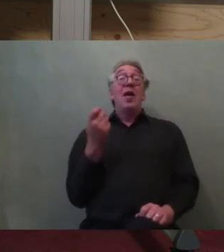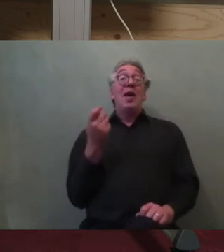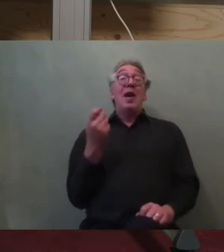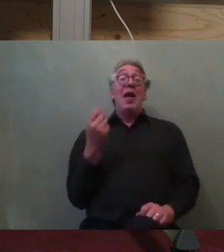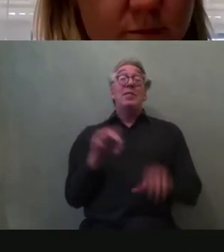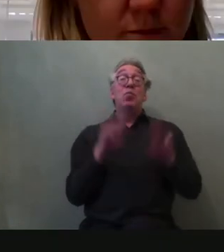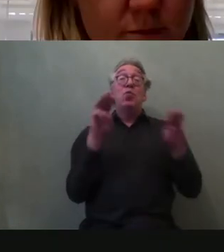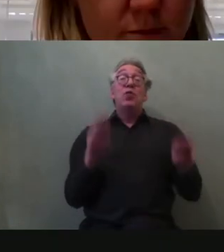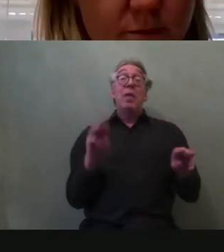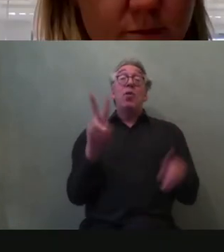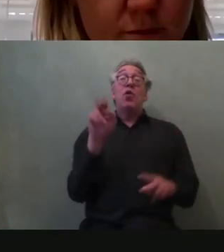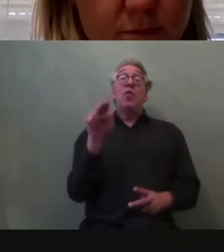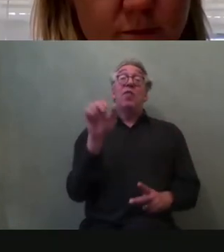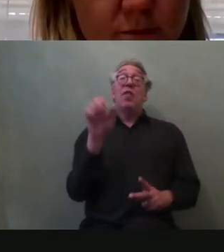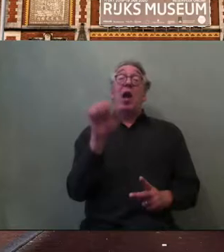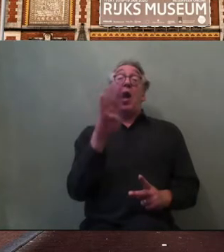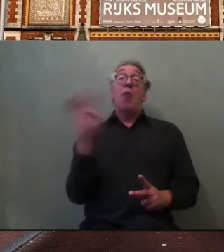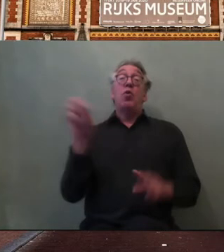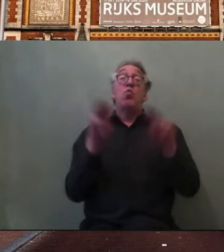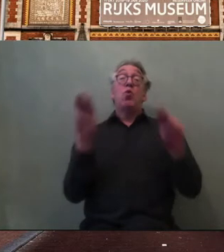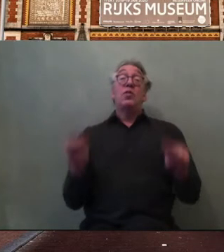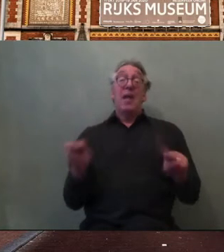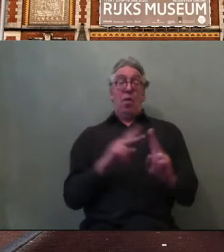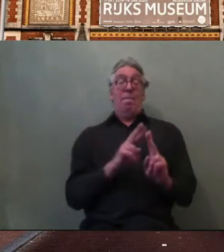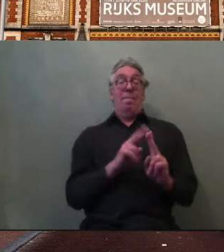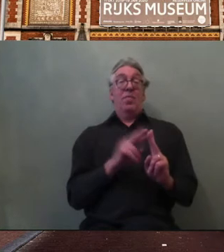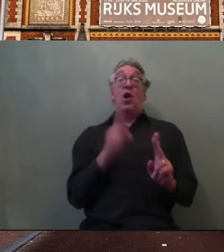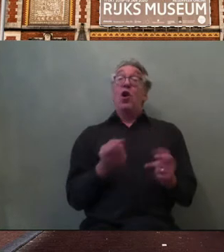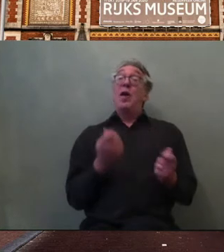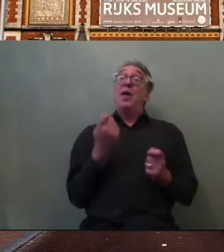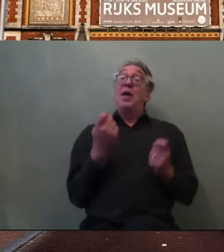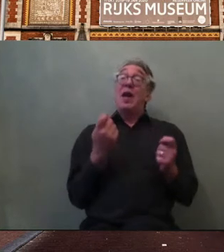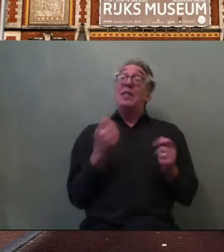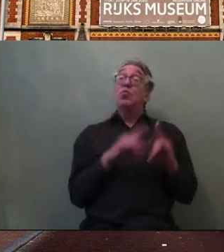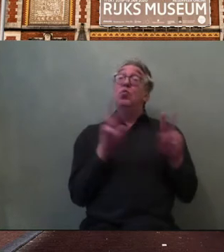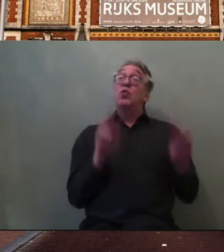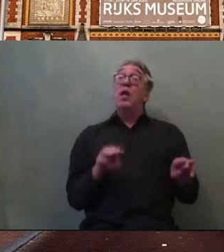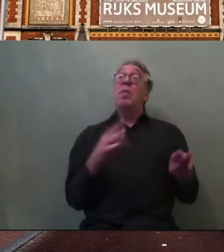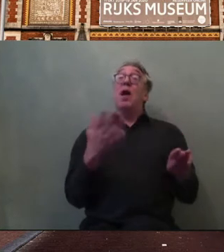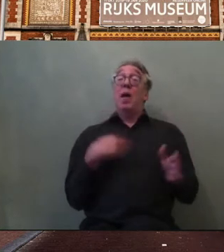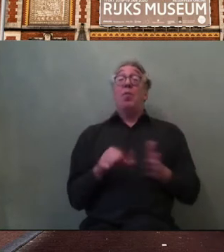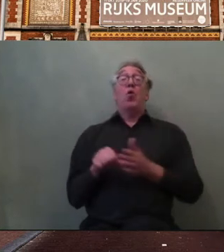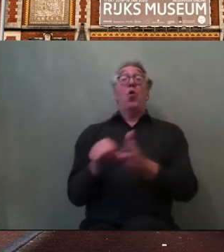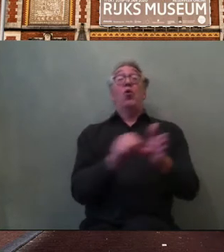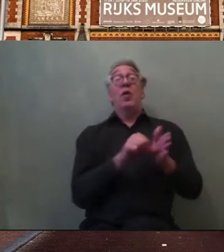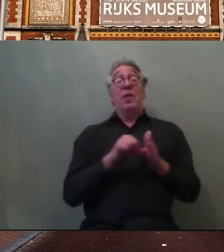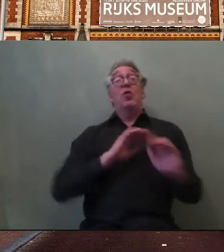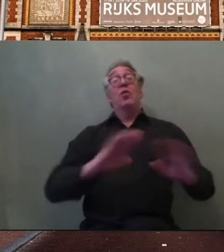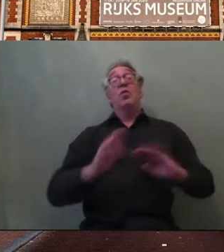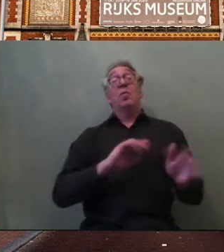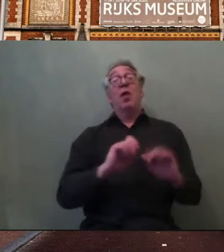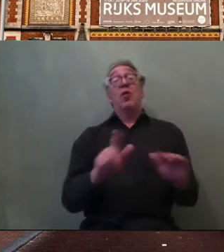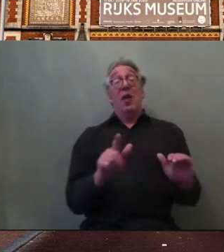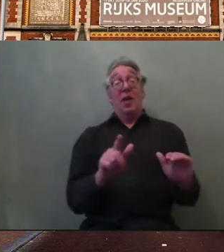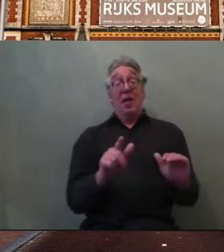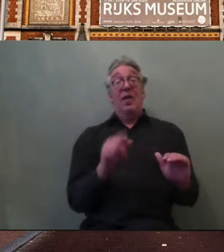geselecteerd. In het Rijksmuseum zijn er rondleidingen in gebarentaal. En dat wordt gedaan in samenwerking